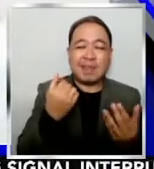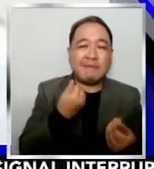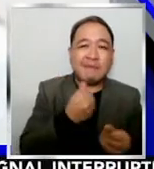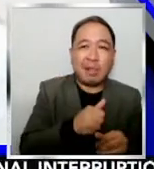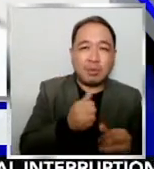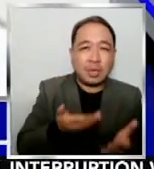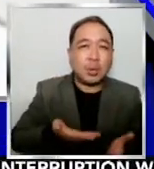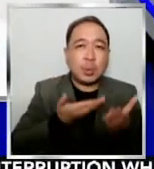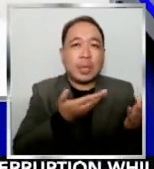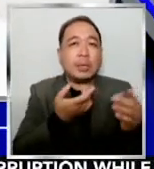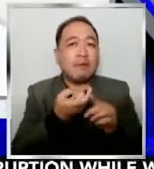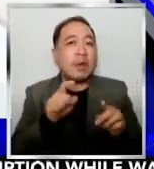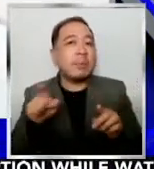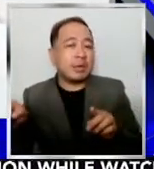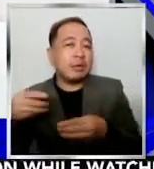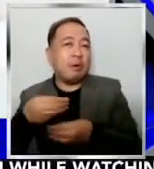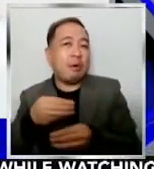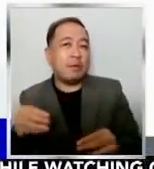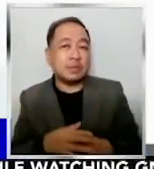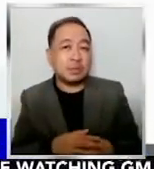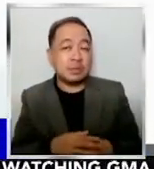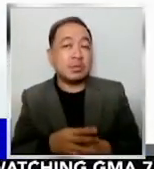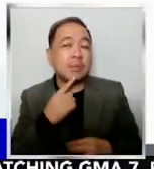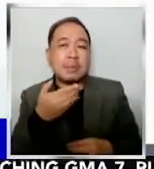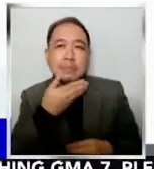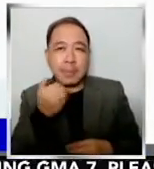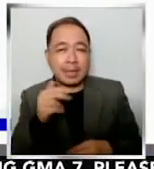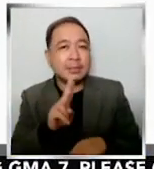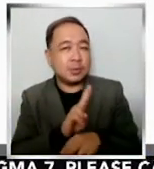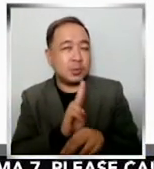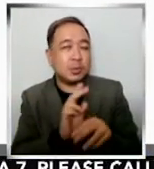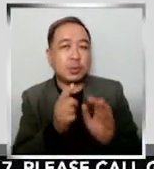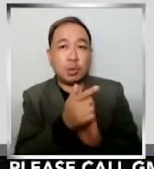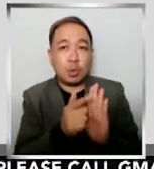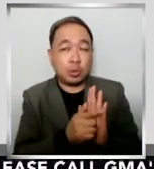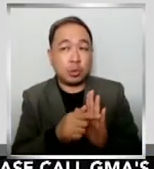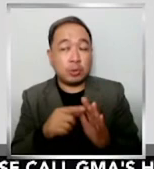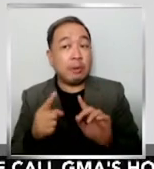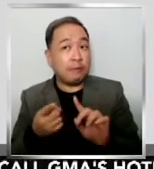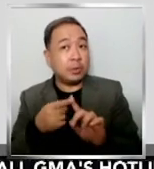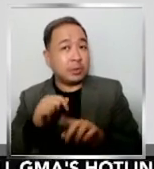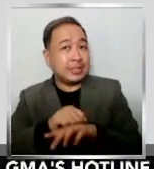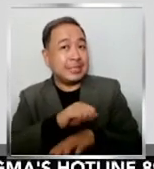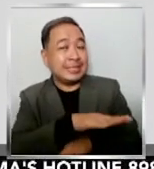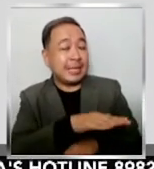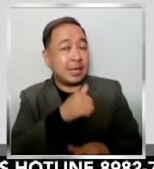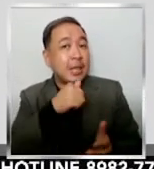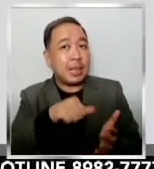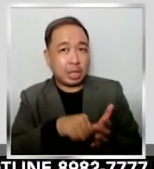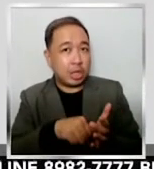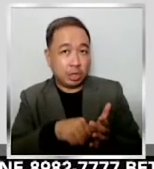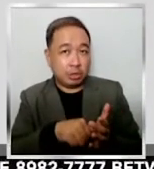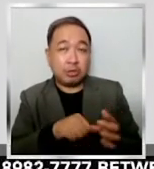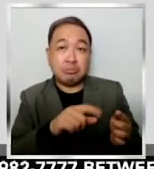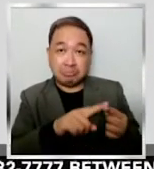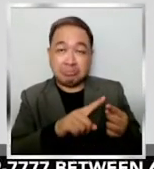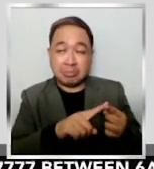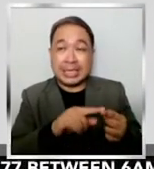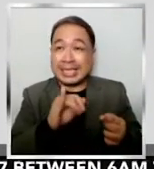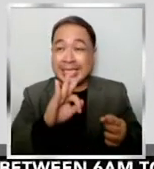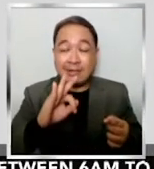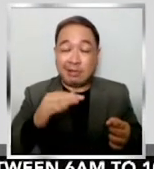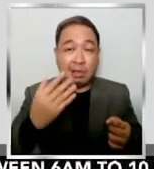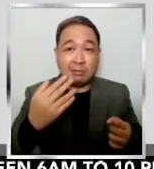kanya, idaan natin sa batas. Isang letter, pag hindi pa sumunod, dalawang pangalawang letter, yung pangatlo ma'am, yun na po yung